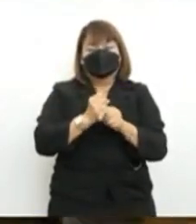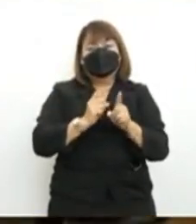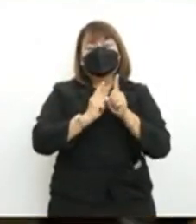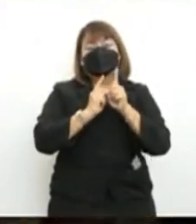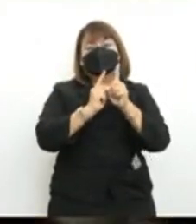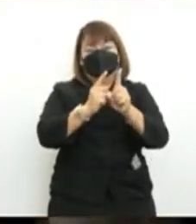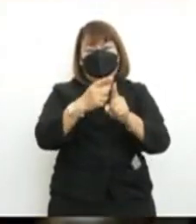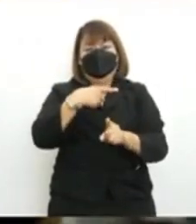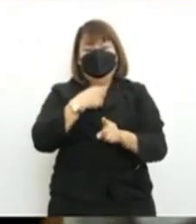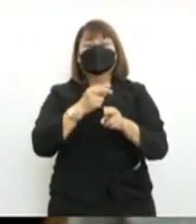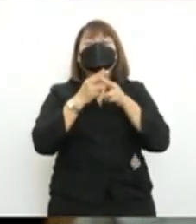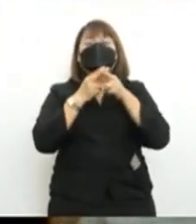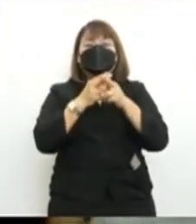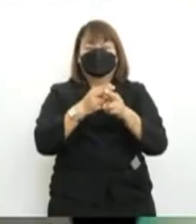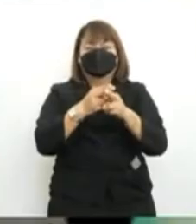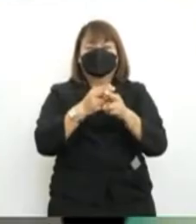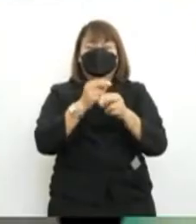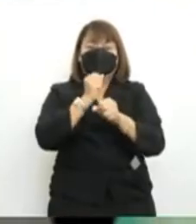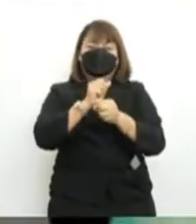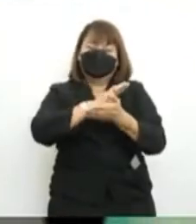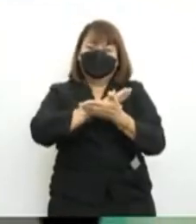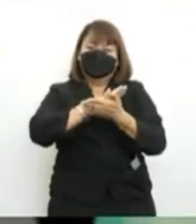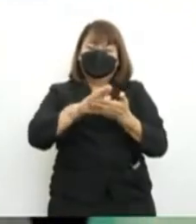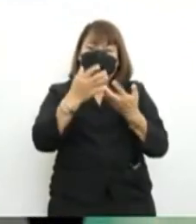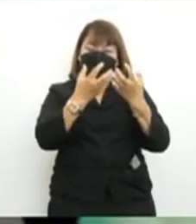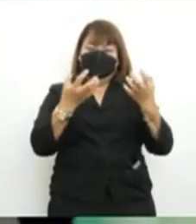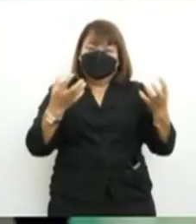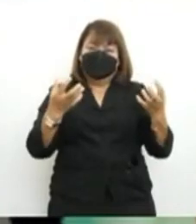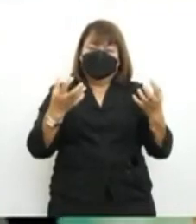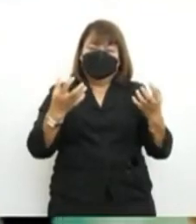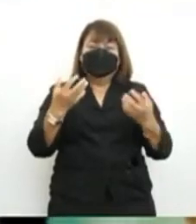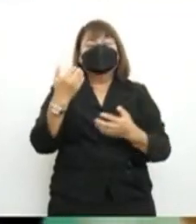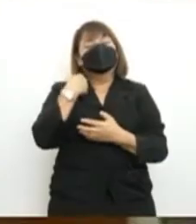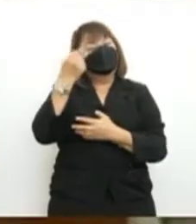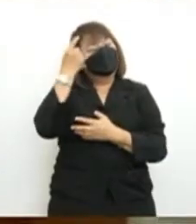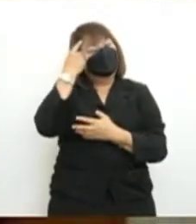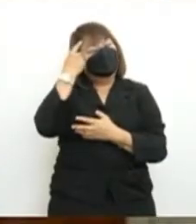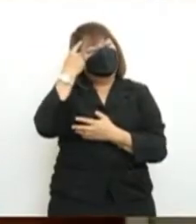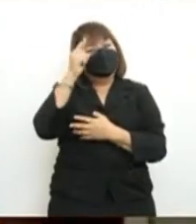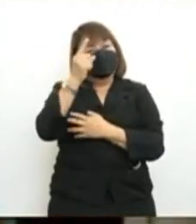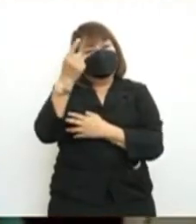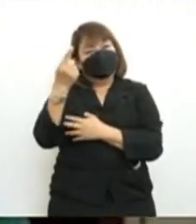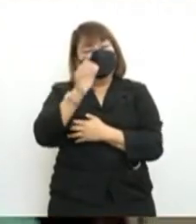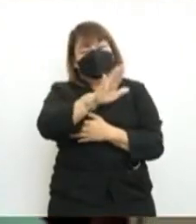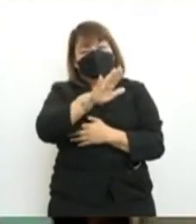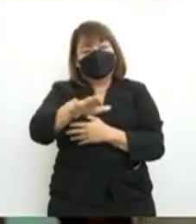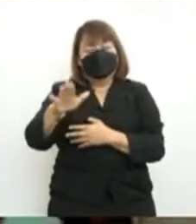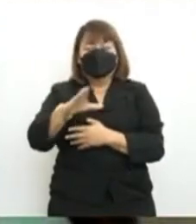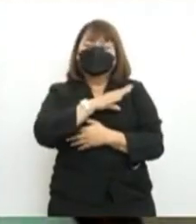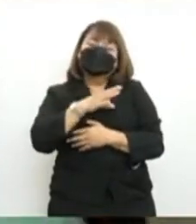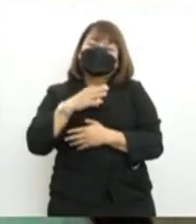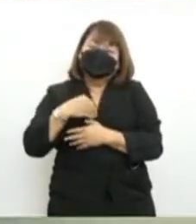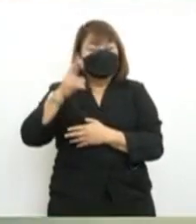นเองเพื่อความสำเร็จของผลงานที่เกิดจากความคิดสร้างสรรค์ของนักเรียนเองและ